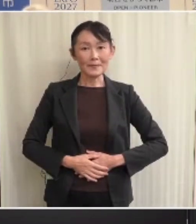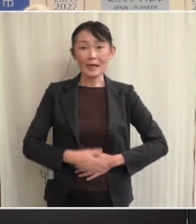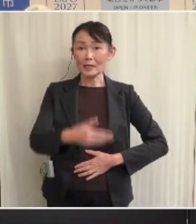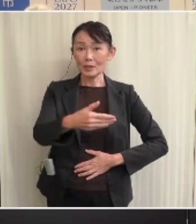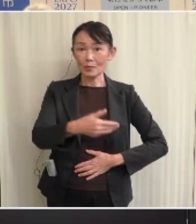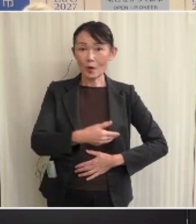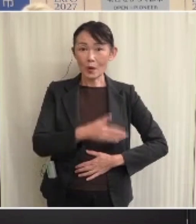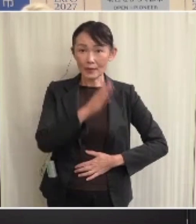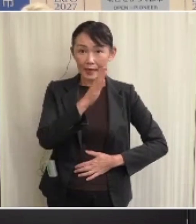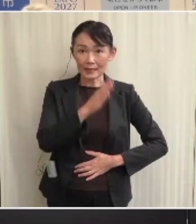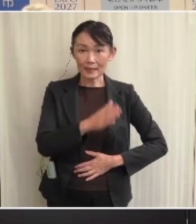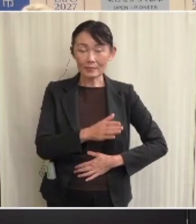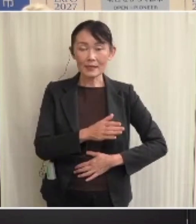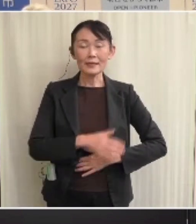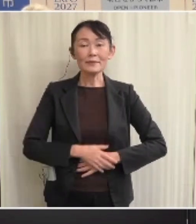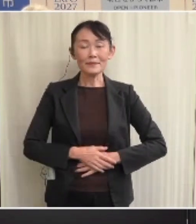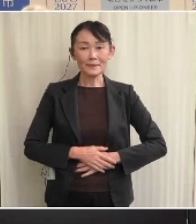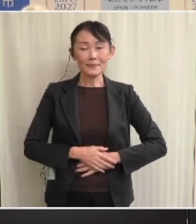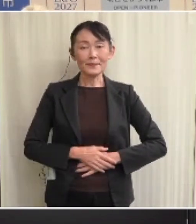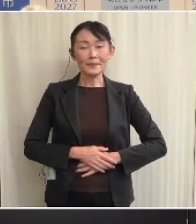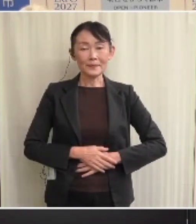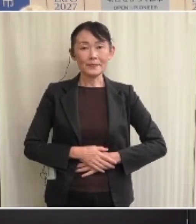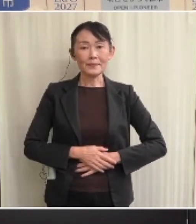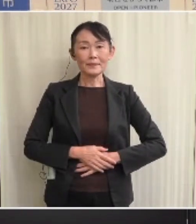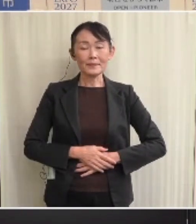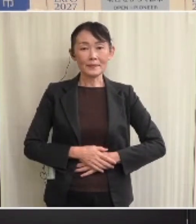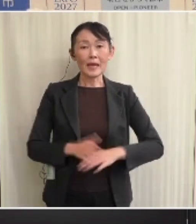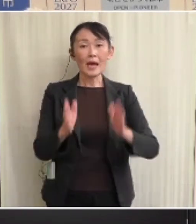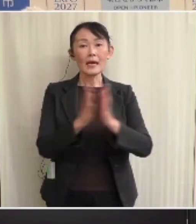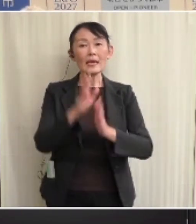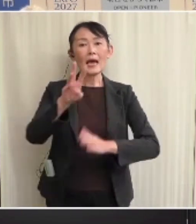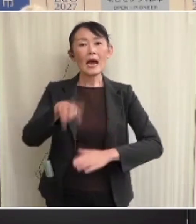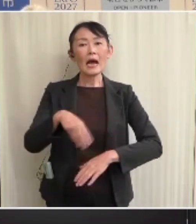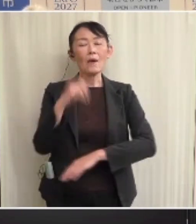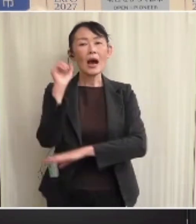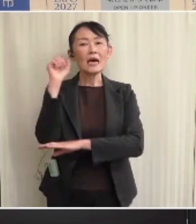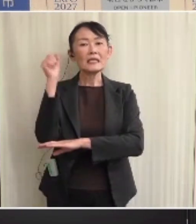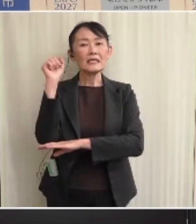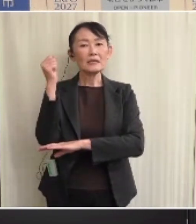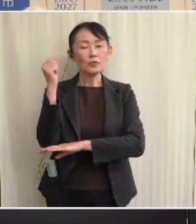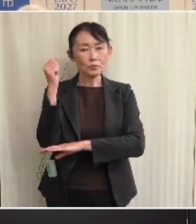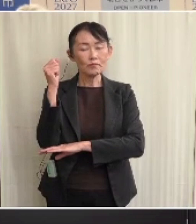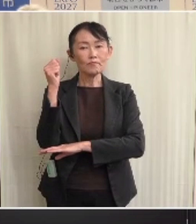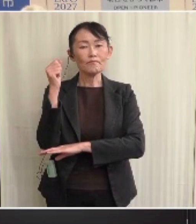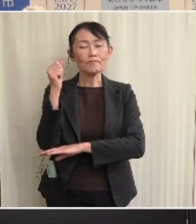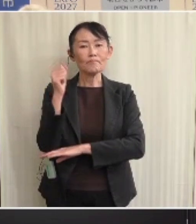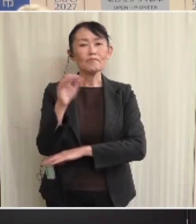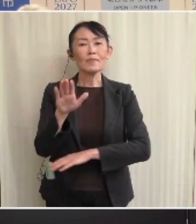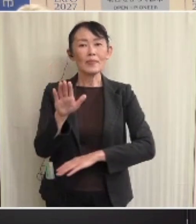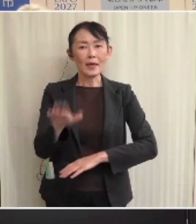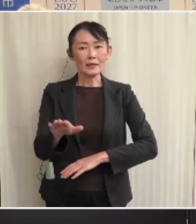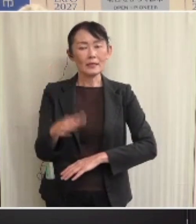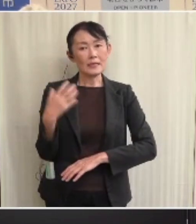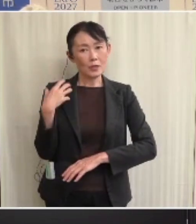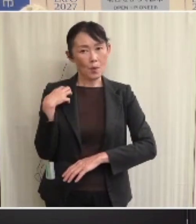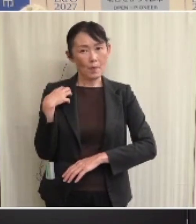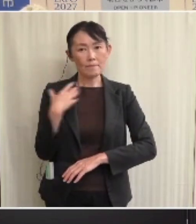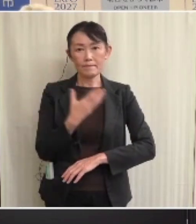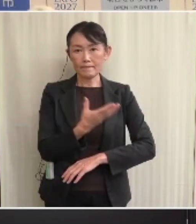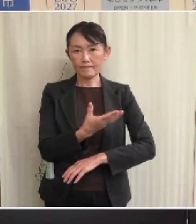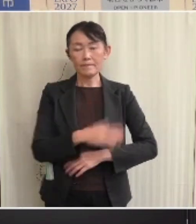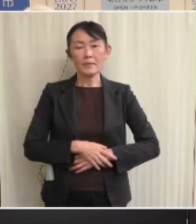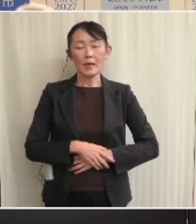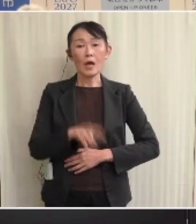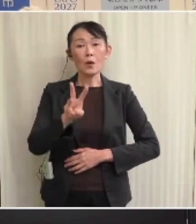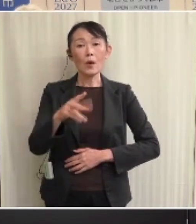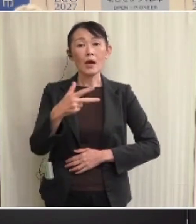質問を受けします。幹事社からお願いします。 幹事社の神奈川新聞の梶と言います。よろしくお願いします。まず鷲